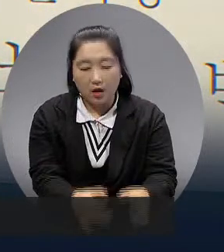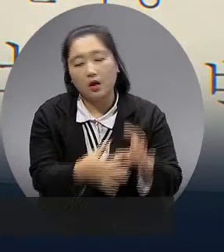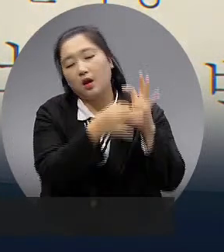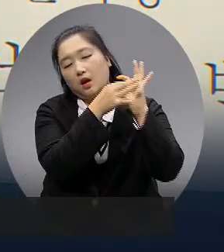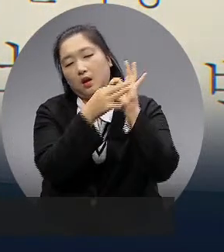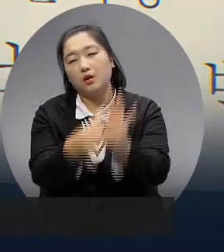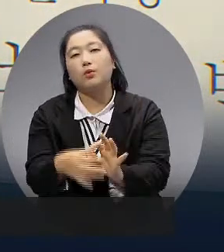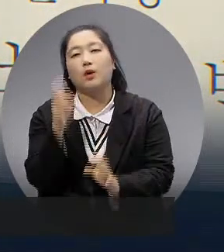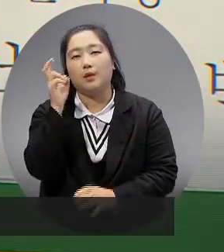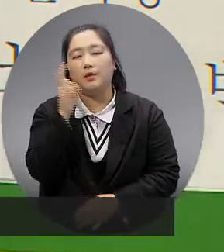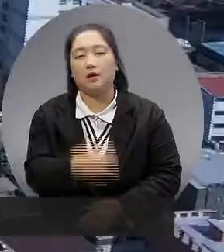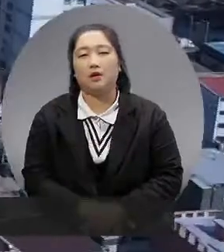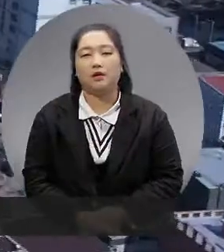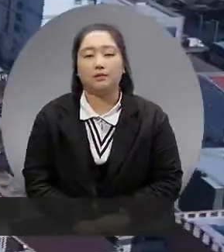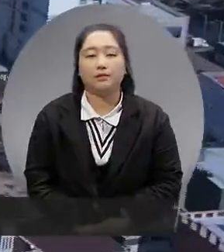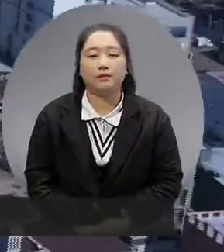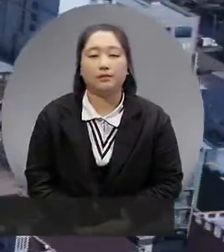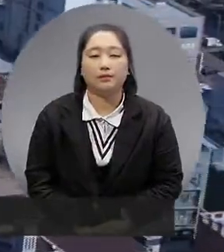것으로 예상이 됩니다.